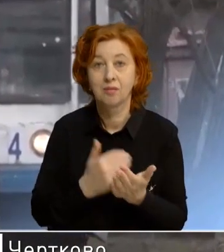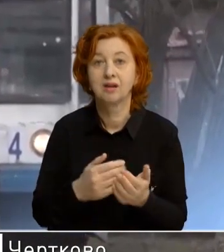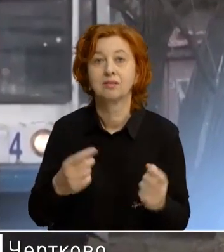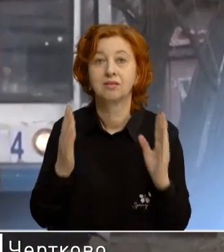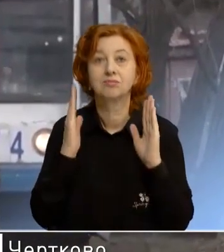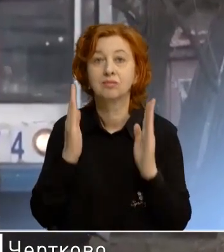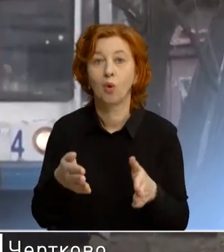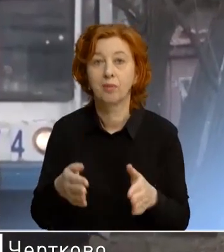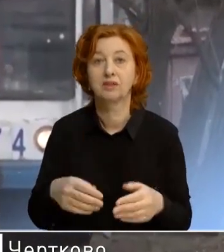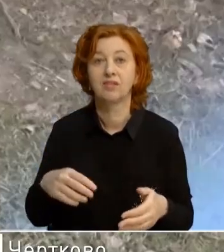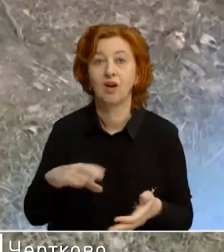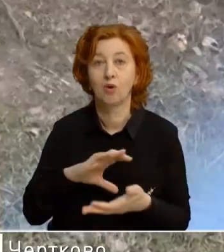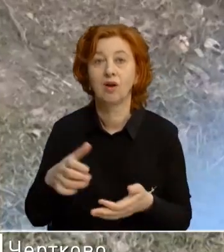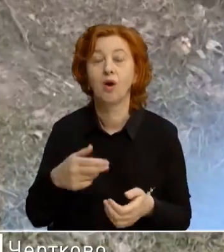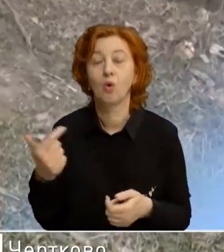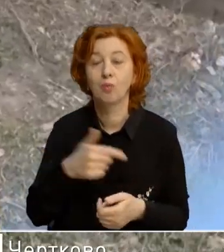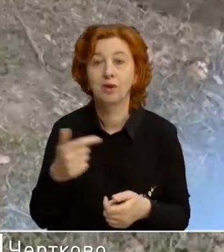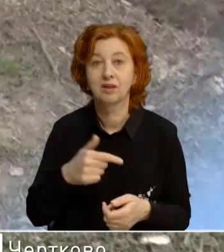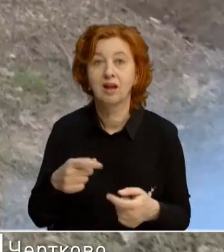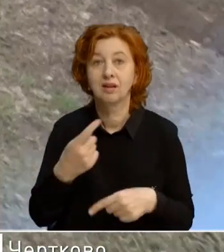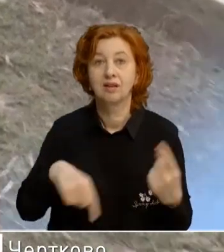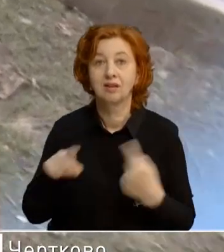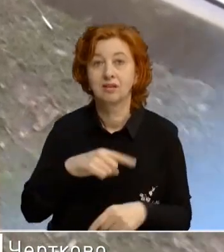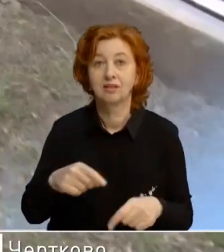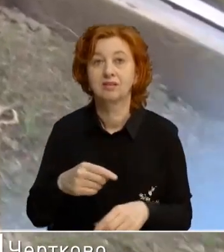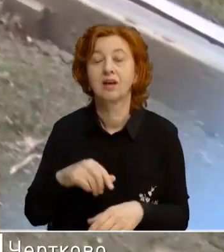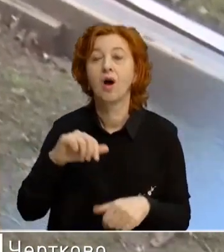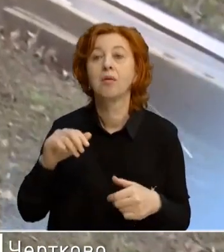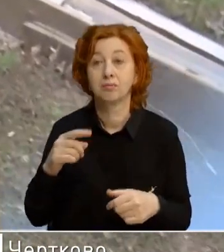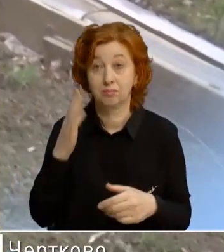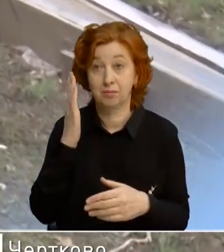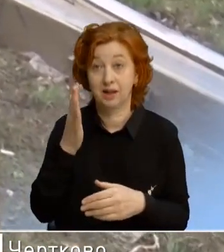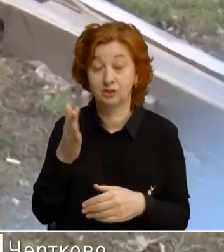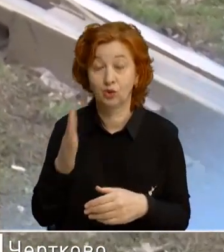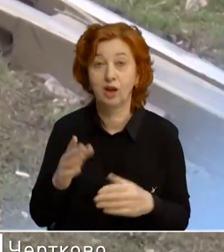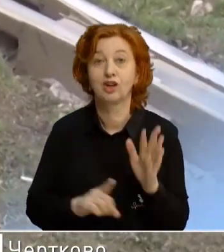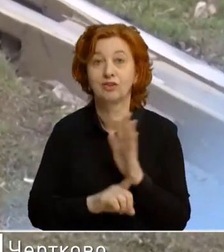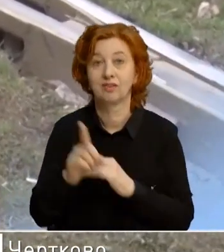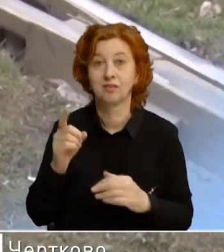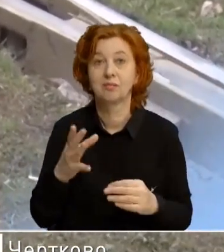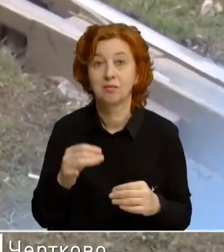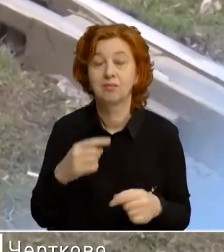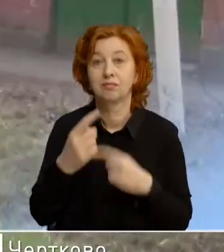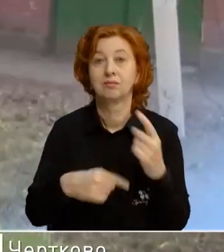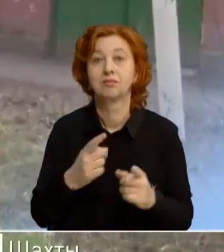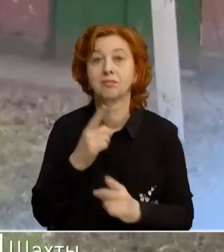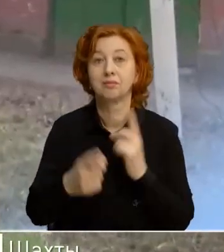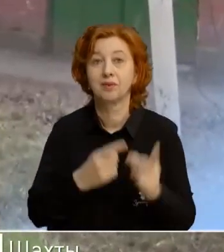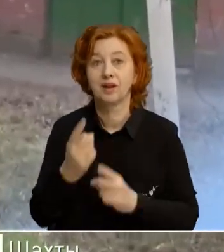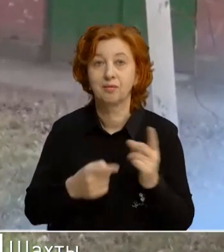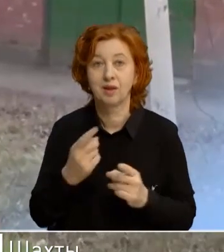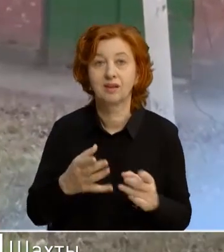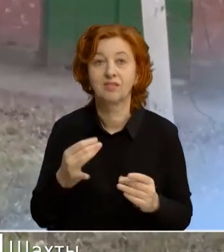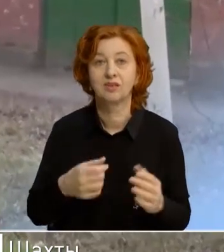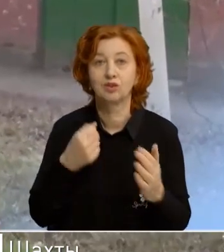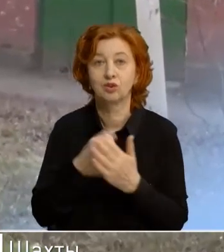На совещании под руководством губернатора обсудили вопросы заключения предстоящего концессионного соглашения. Предметом соглашения должна стать